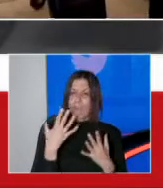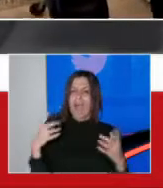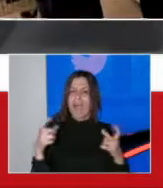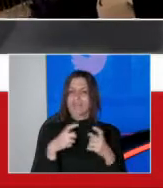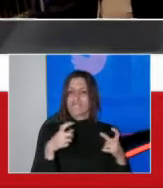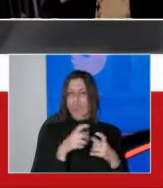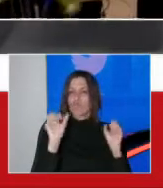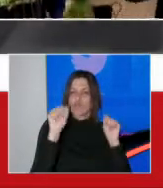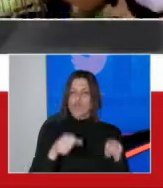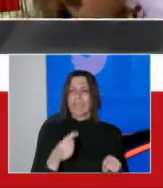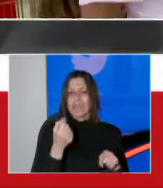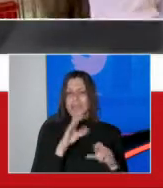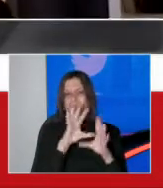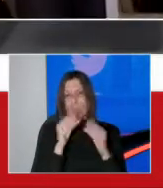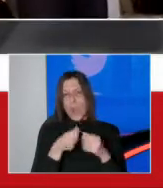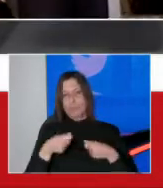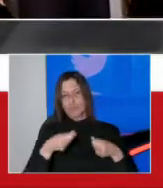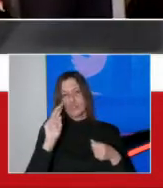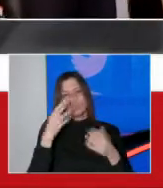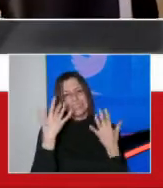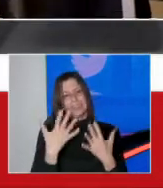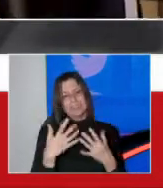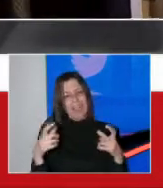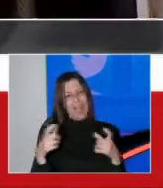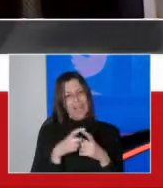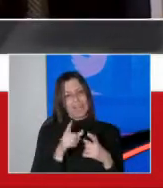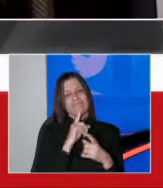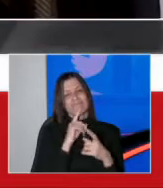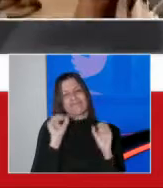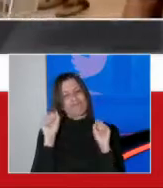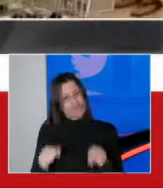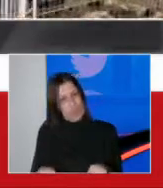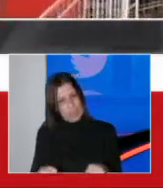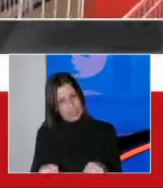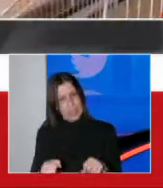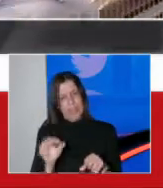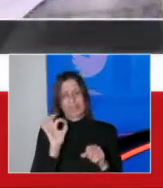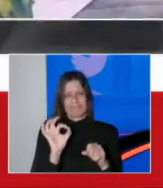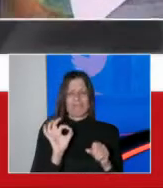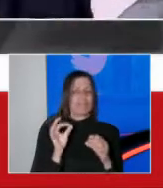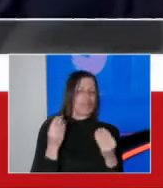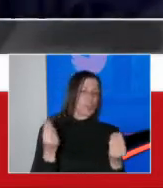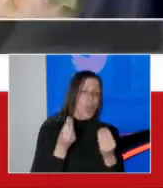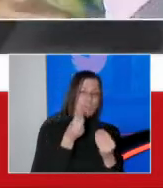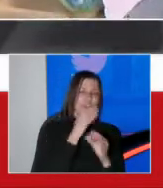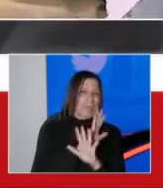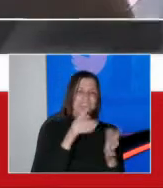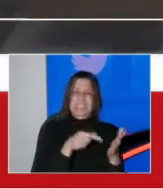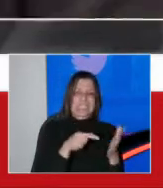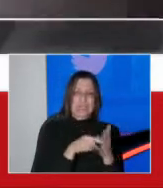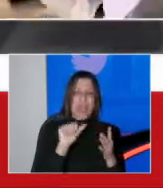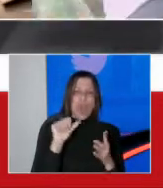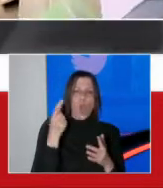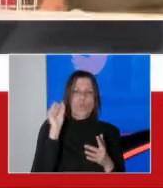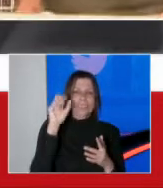ששולטות, כמעט בכל שוק יש מספר חברות מועט ששולט, בטח בתחום המזון. אין שום סיבה בעולם שאוסם